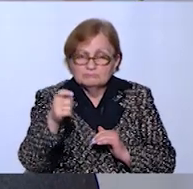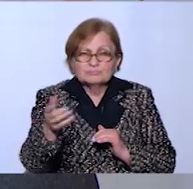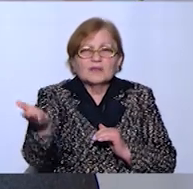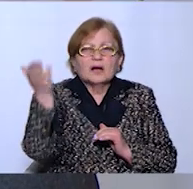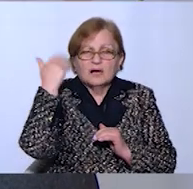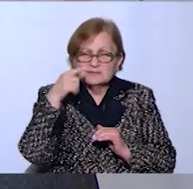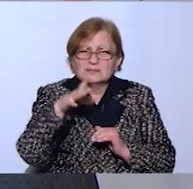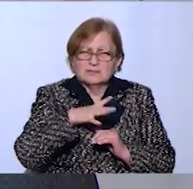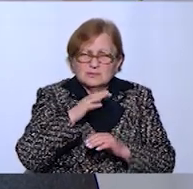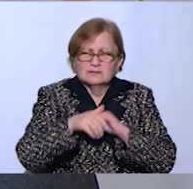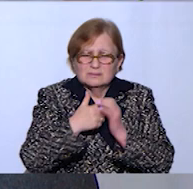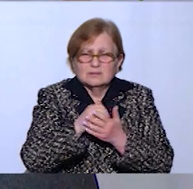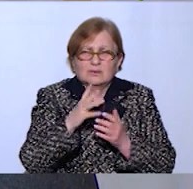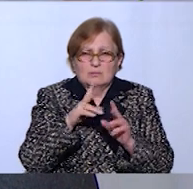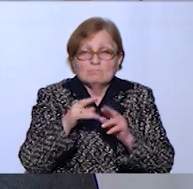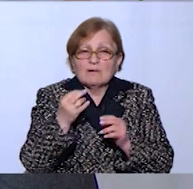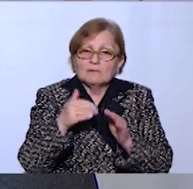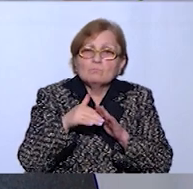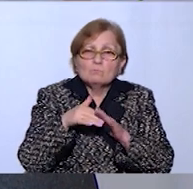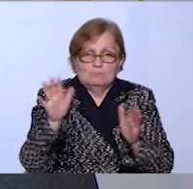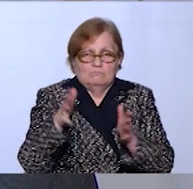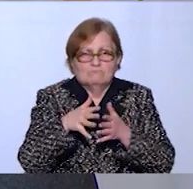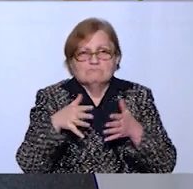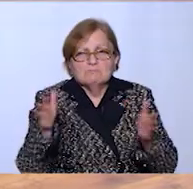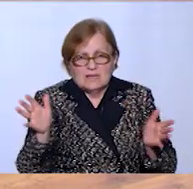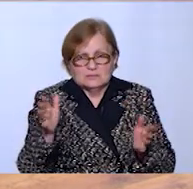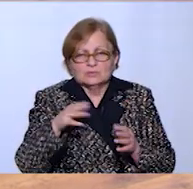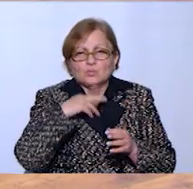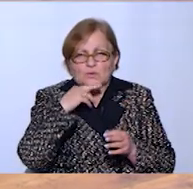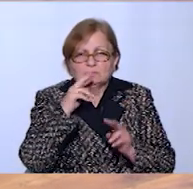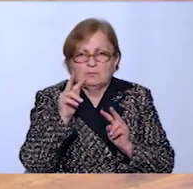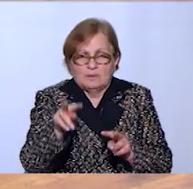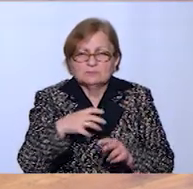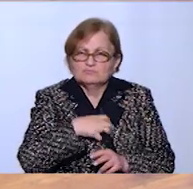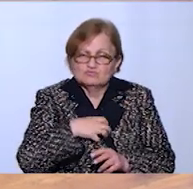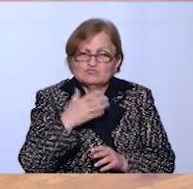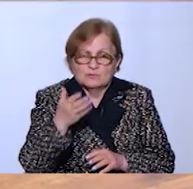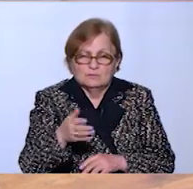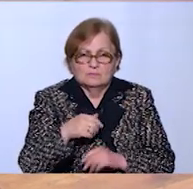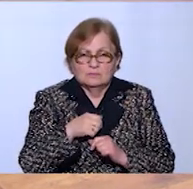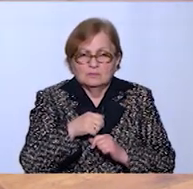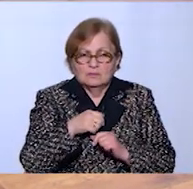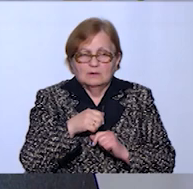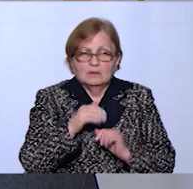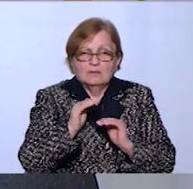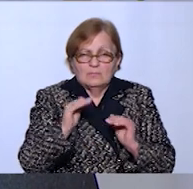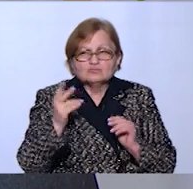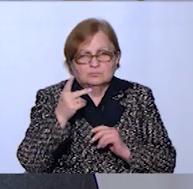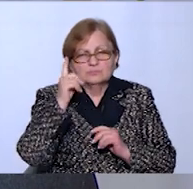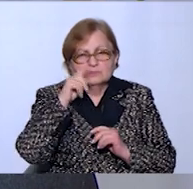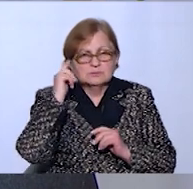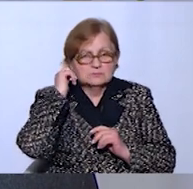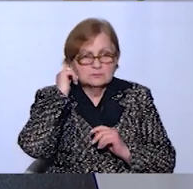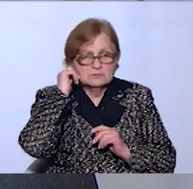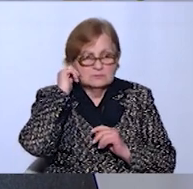შექმნილი, სადაც ვთქვათ ვირუსი თავისთავად თვითონ ყვება, რომ მე ვთქვათ ვრცელდე, მიყვარს მოგზაურობა, ვრცელდები ადამიანიდან